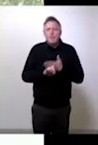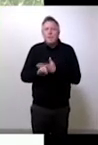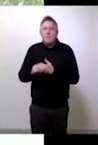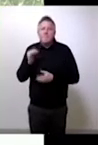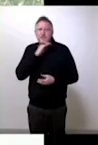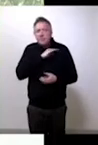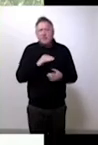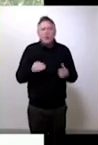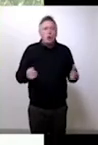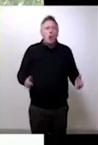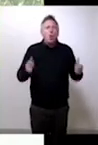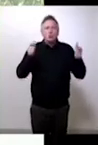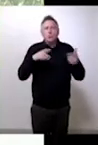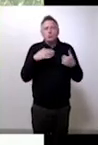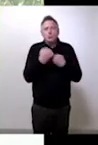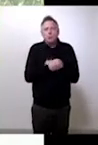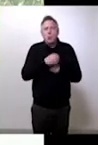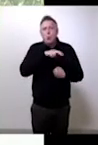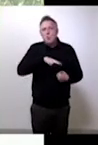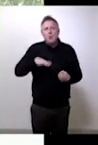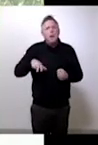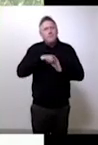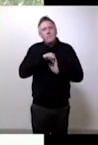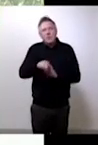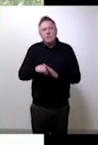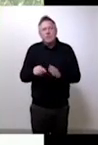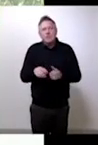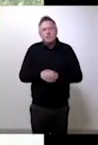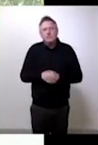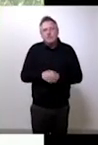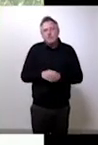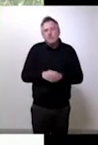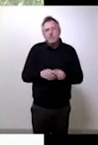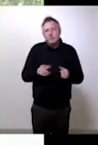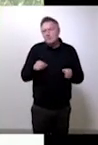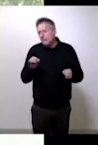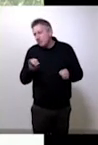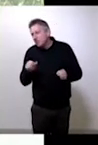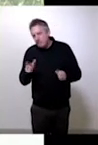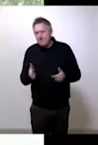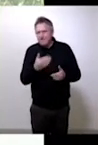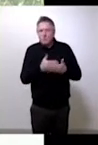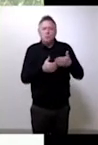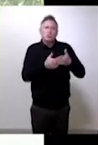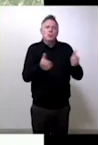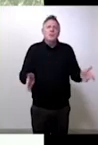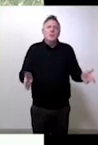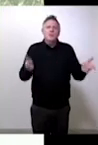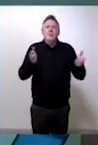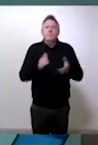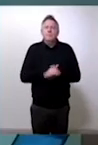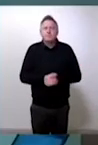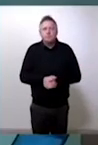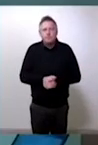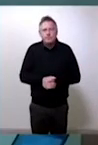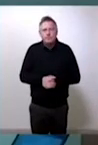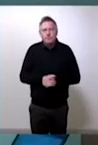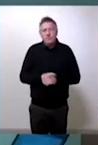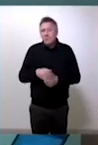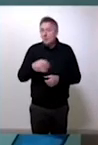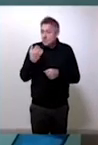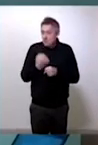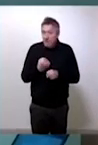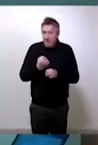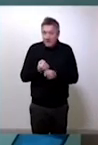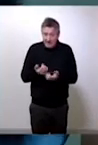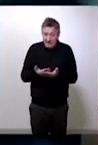manière à ce qu'elles sortent en priorité lorsque c'est possible. On pense aussi que ce travail-là nous